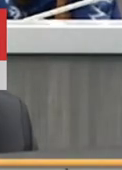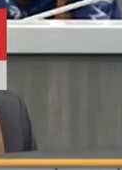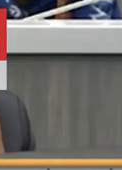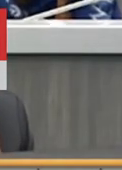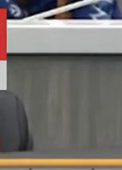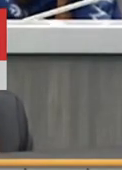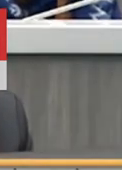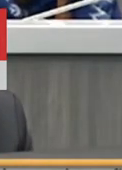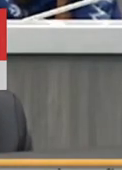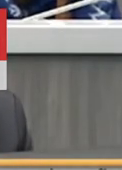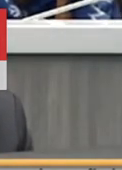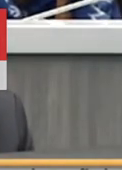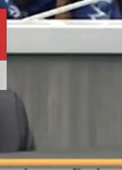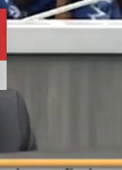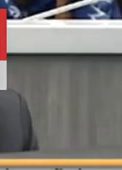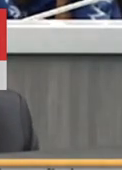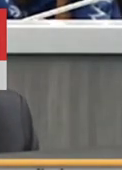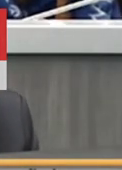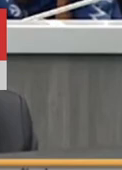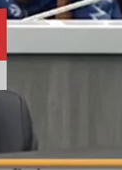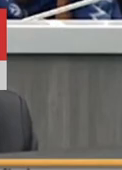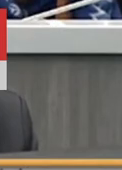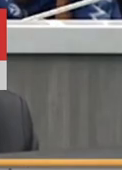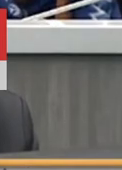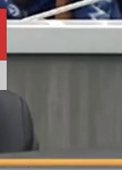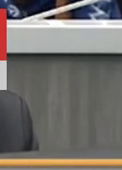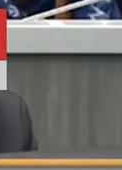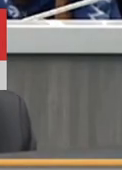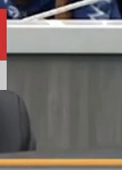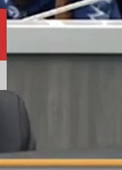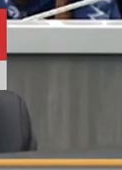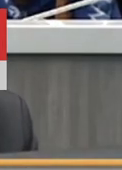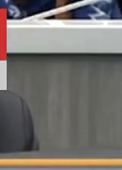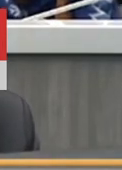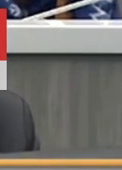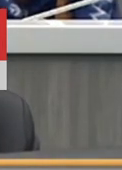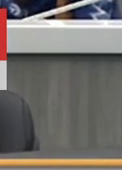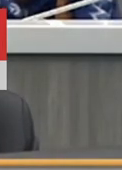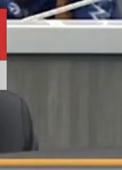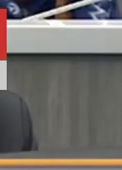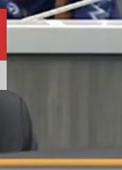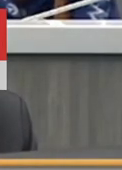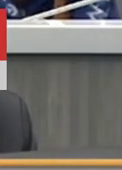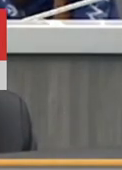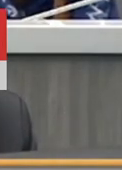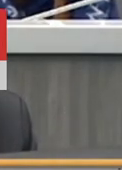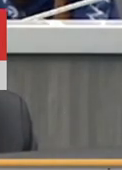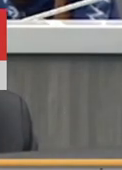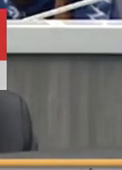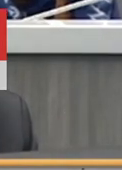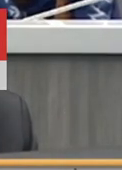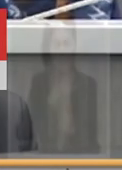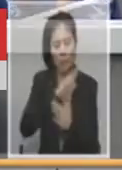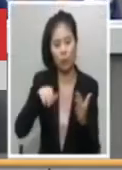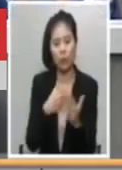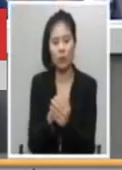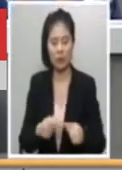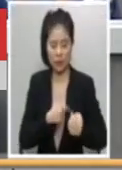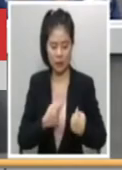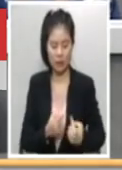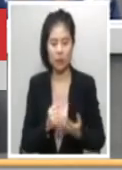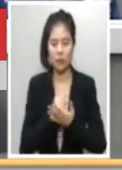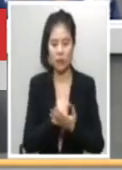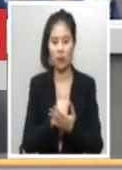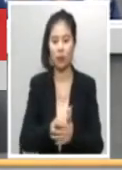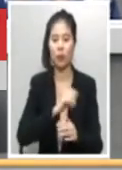วันนี้พี่น้องประชาชนจากทั่วประเทศได้ไปช่วยพี่น้องประชาชนชาวอุบลนะครับผมกราบขอขอบพระคุณน้ำใจ